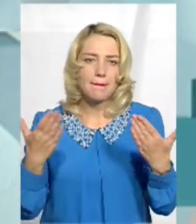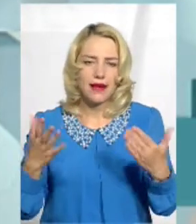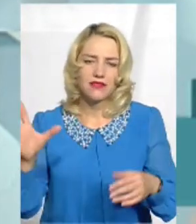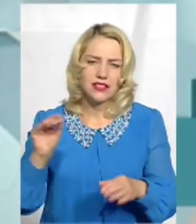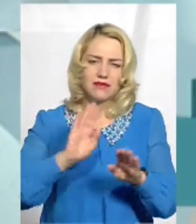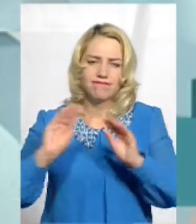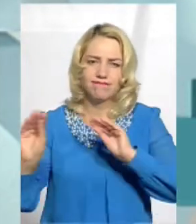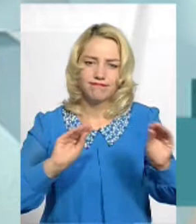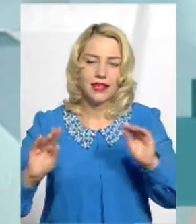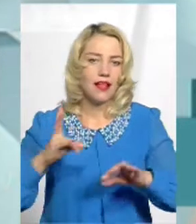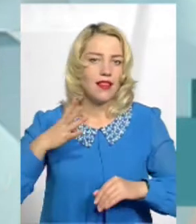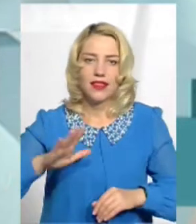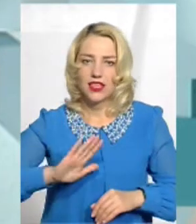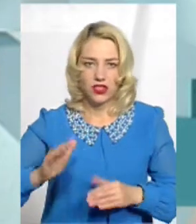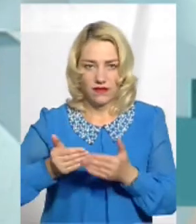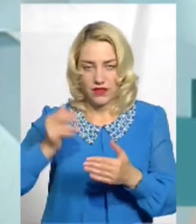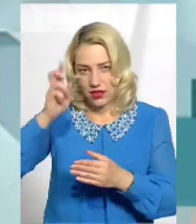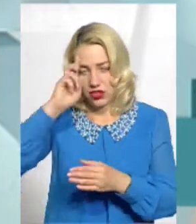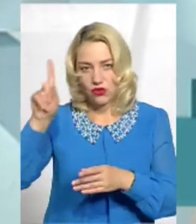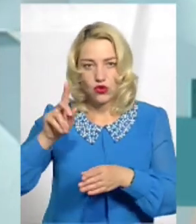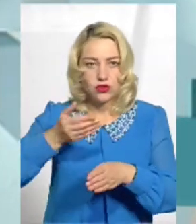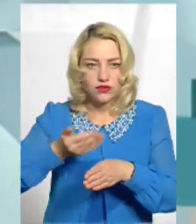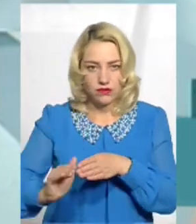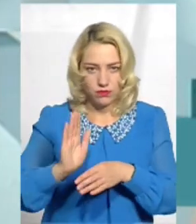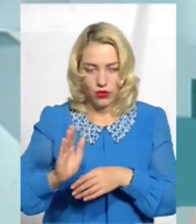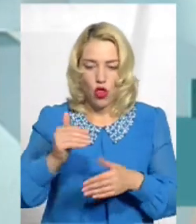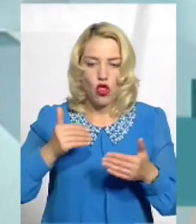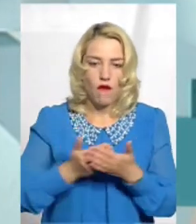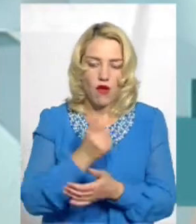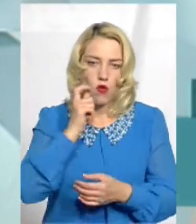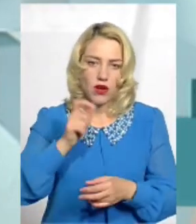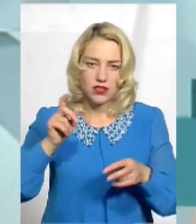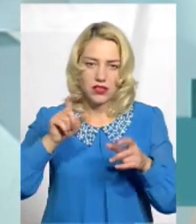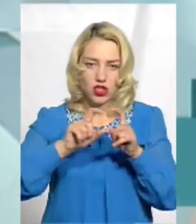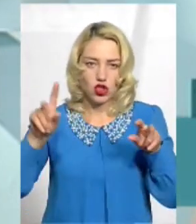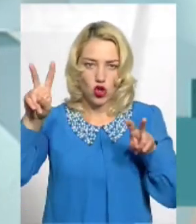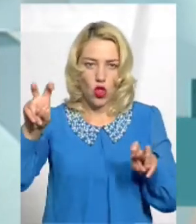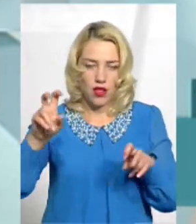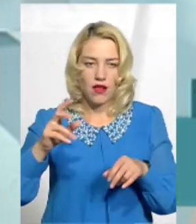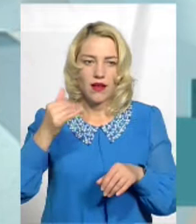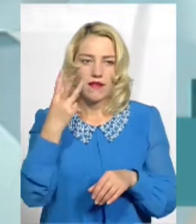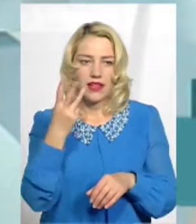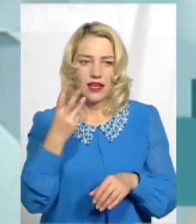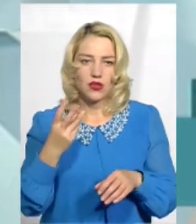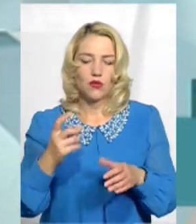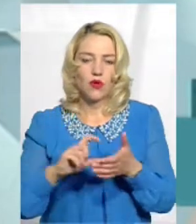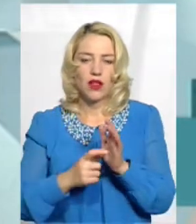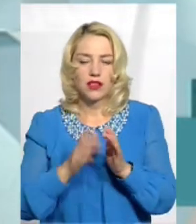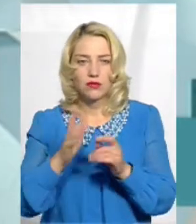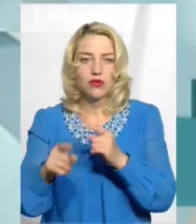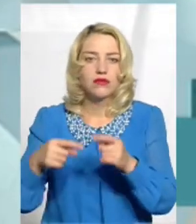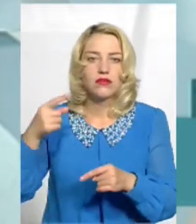своїй території, не чекаючи те, що нова українська школа буде там у третьому класі лише в наступний рік.